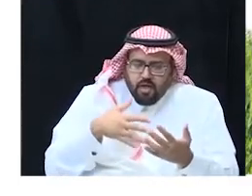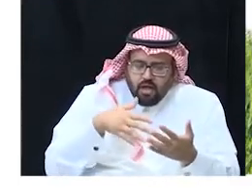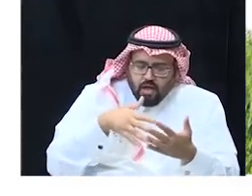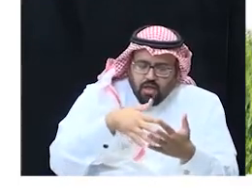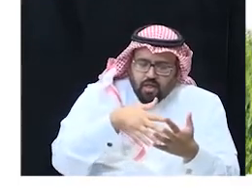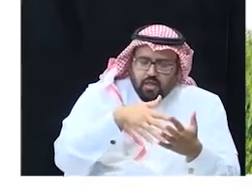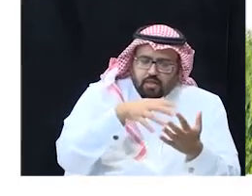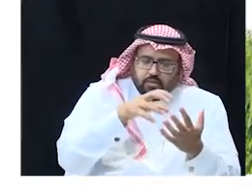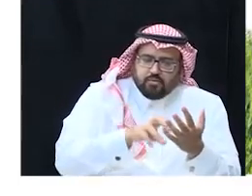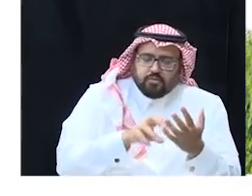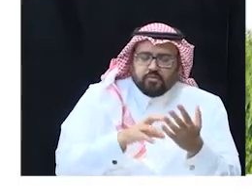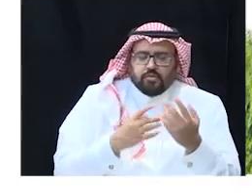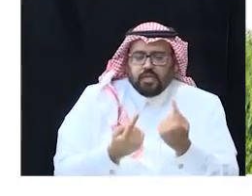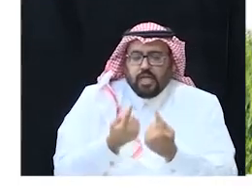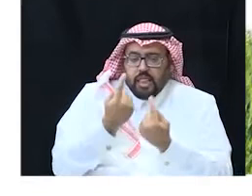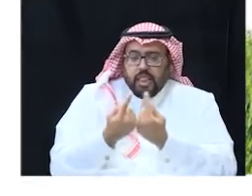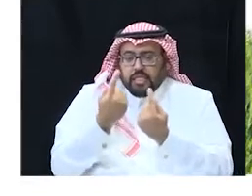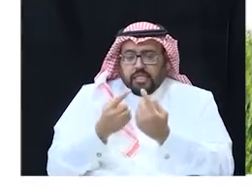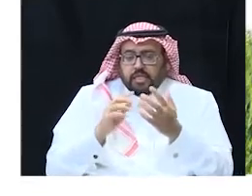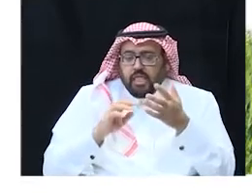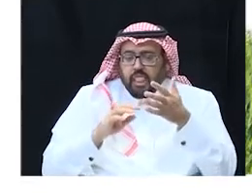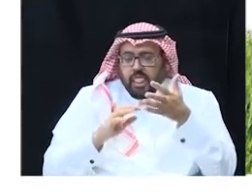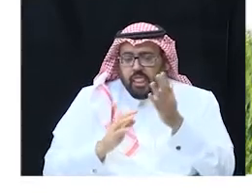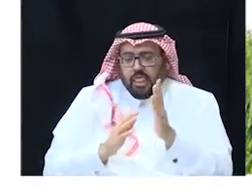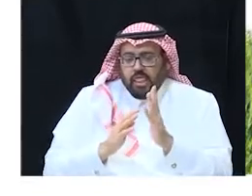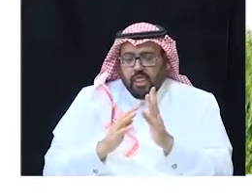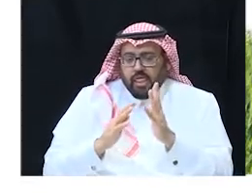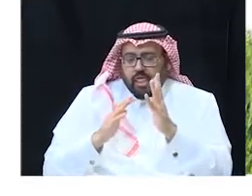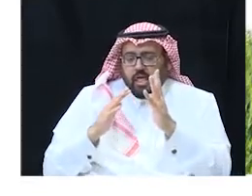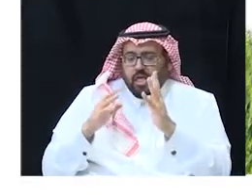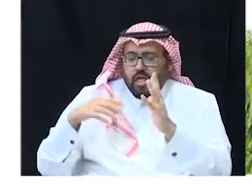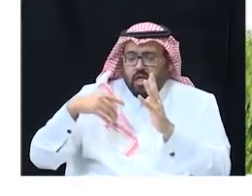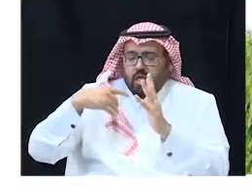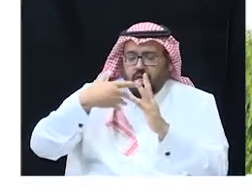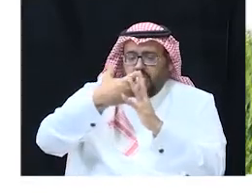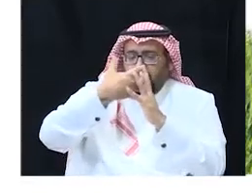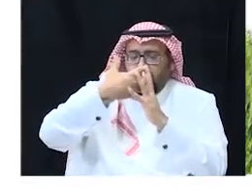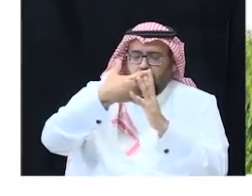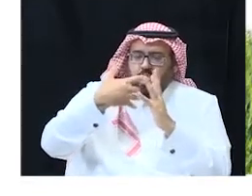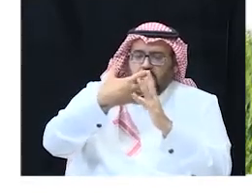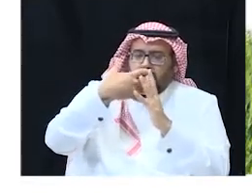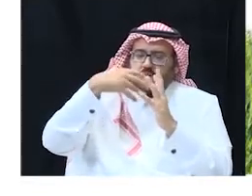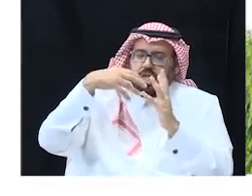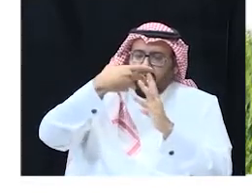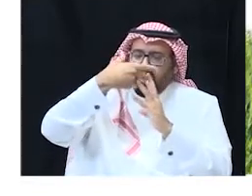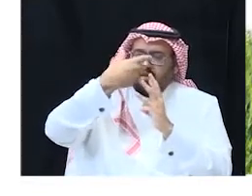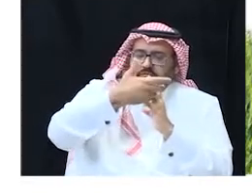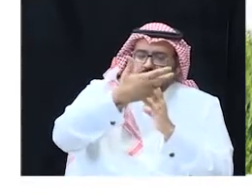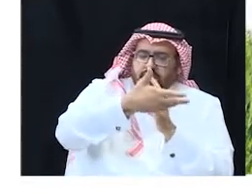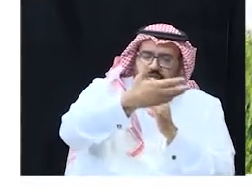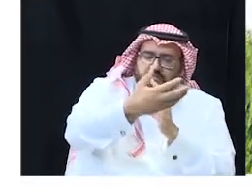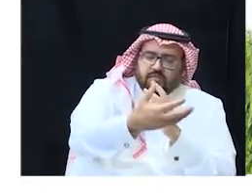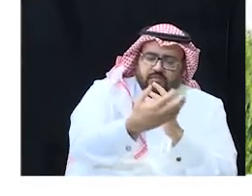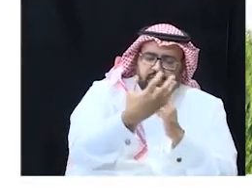حتى تتوقف، يبطئ من حركتها حتى تتوقف.